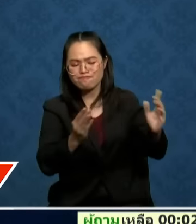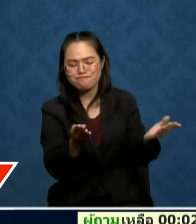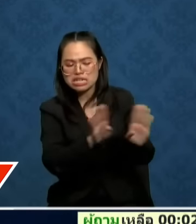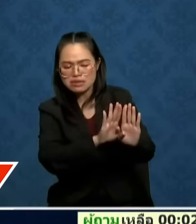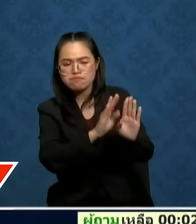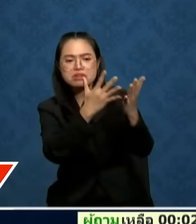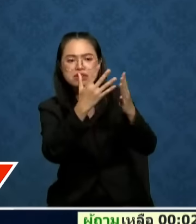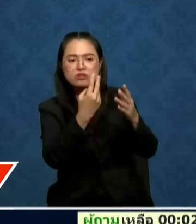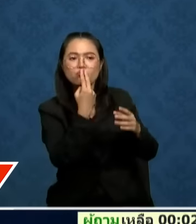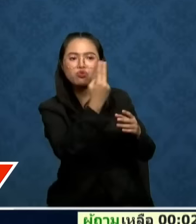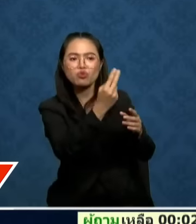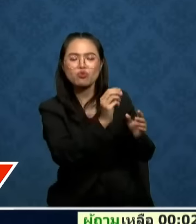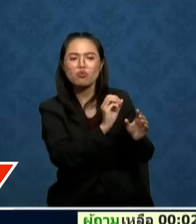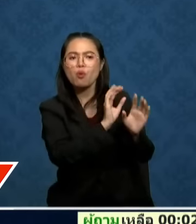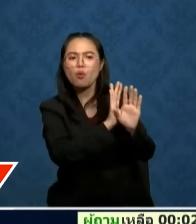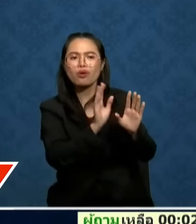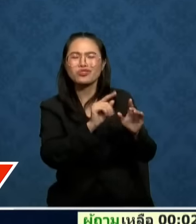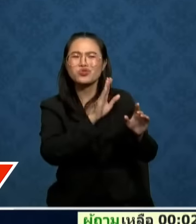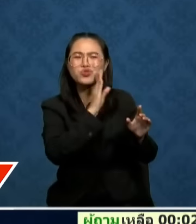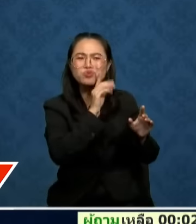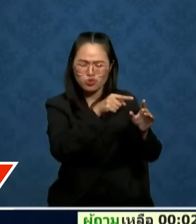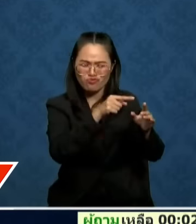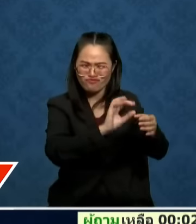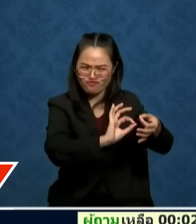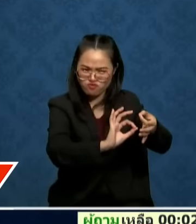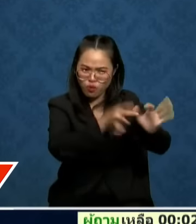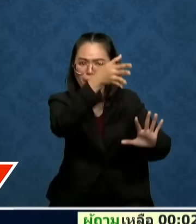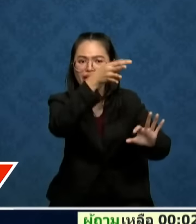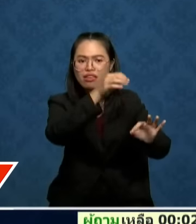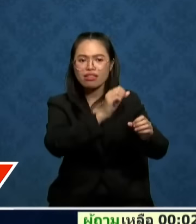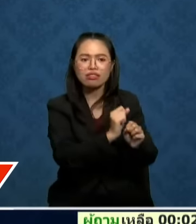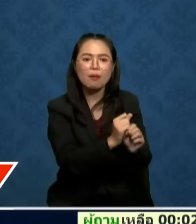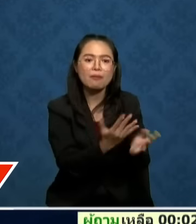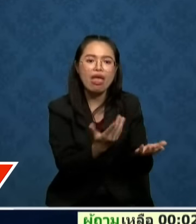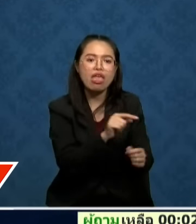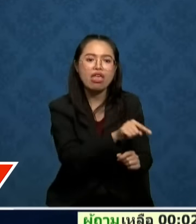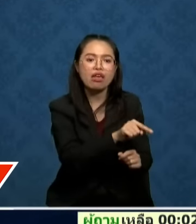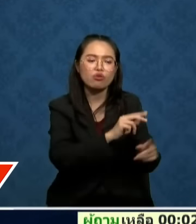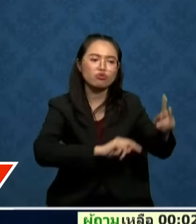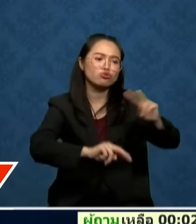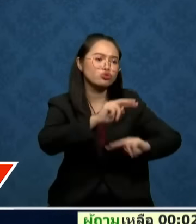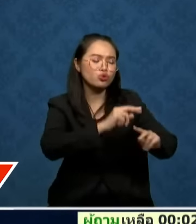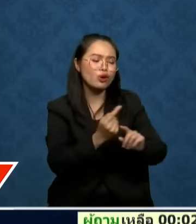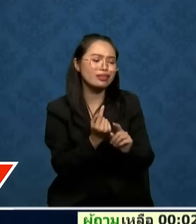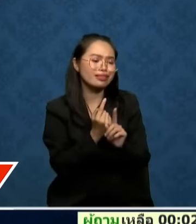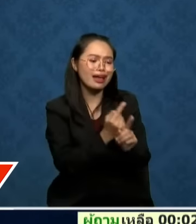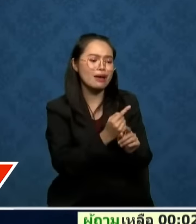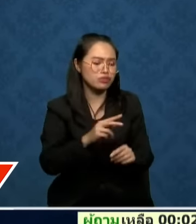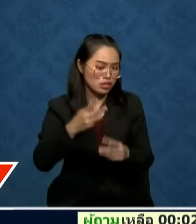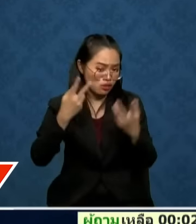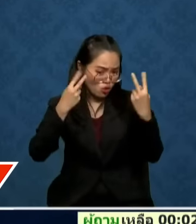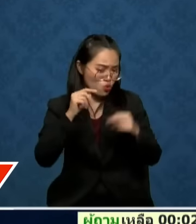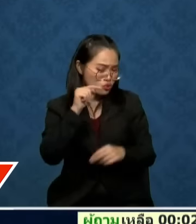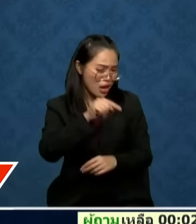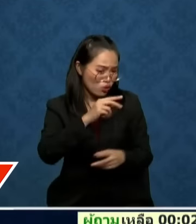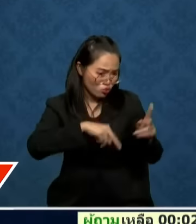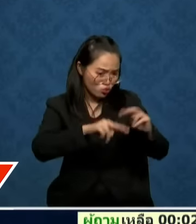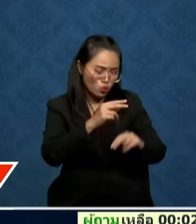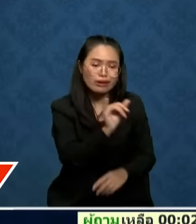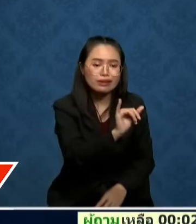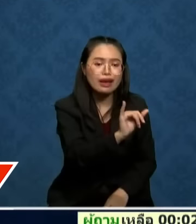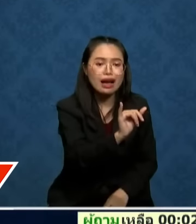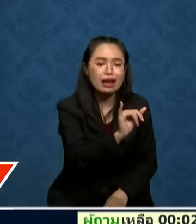ยครับแล้วถ้าเกิดเหตุเพลิงไหม้ขึ้นมาจะทำยังไงอันนี้ท่านได้ตรวจสอบตามคำสั่งการของท่านนายกรัฐมนตรีวันนั้นไหมครับ